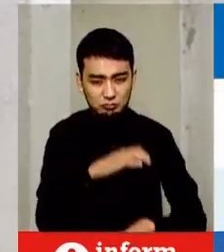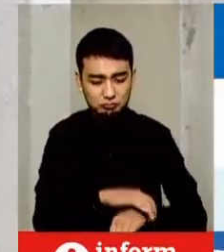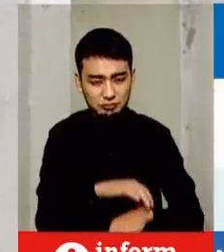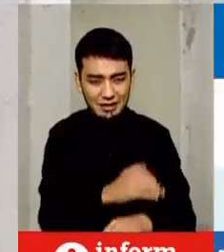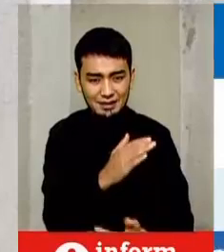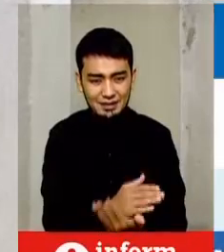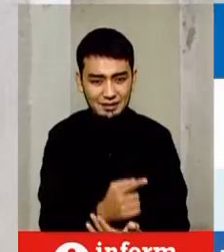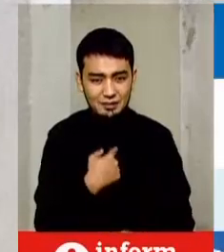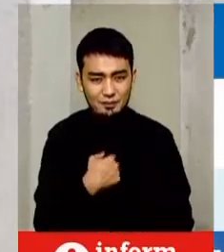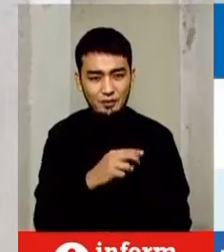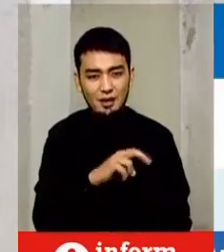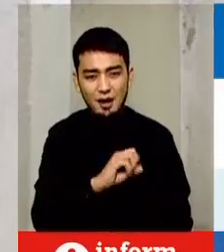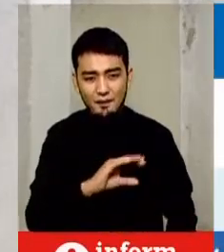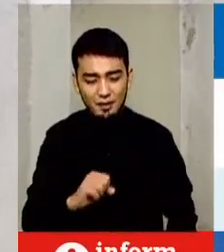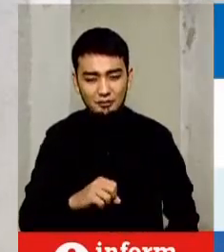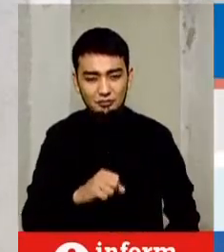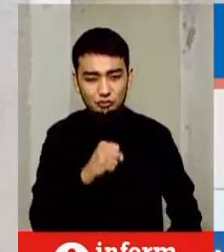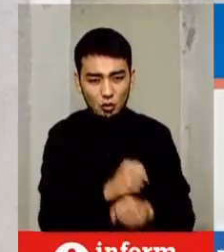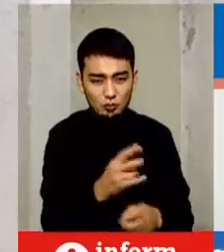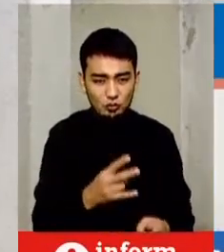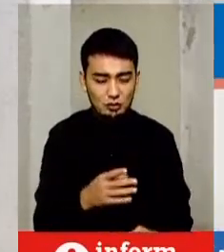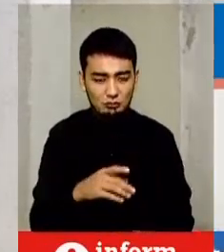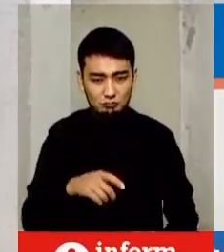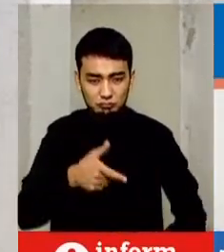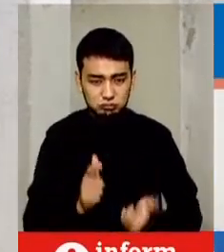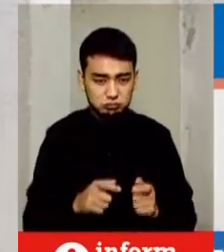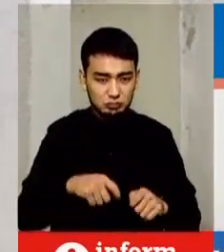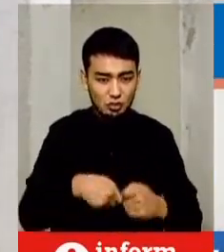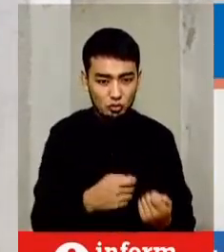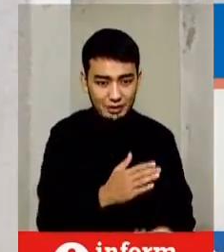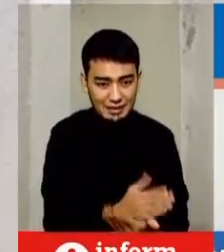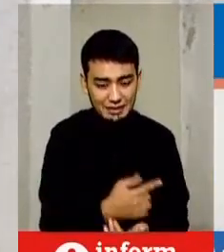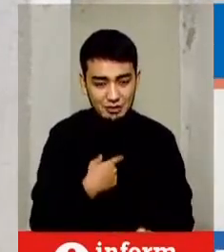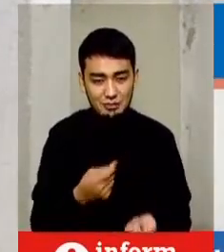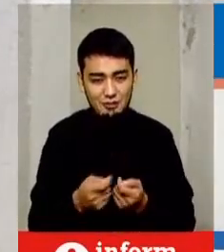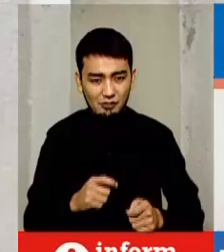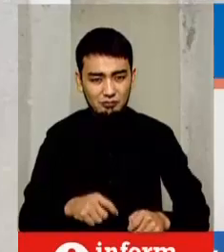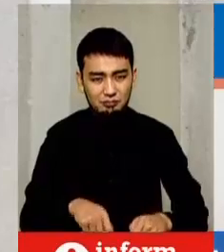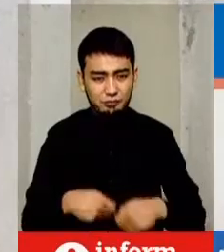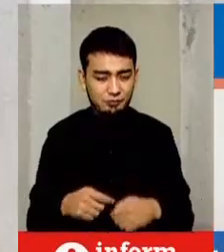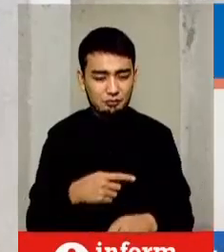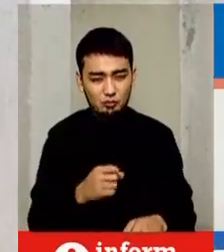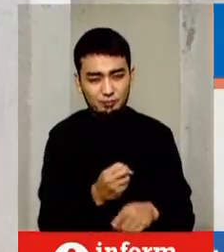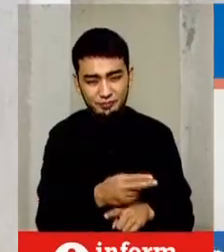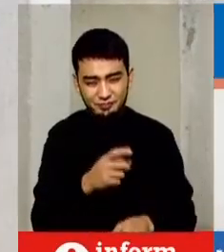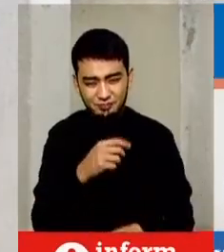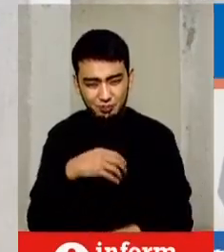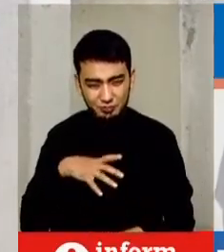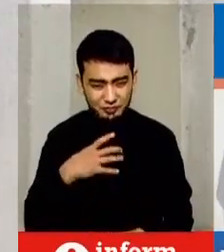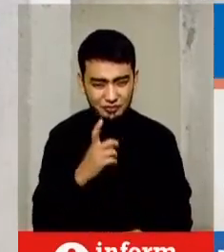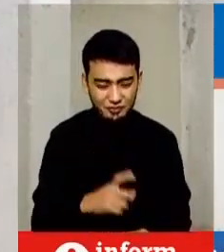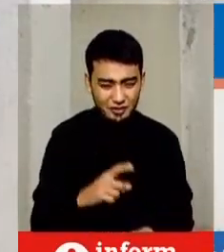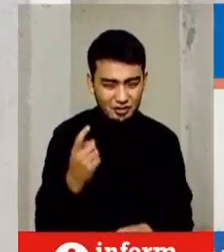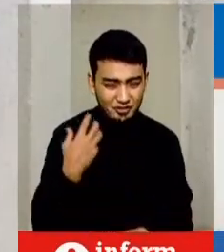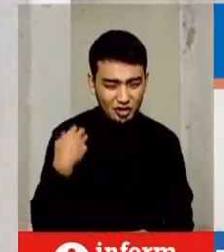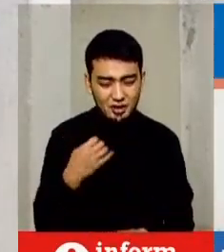допустим, лаву, если уже серьезные нарушения, до исправления, чтобы мы могли как-то повлиять на всю эту ситуацию. И в связи со всем